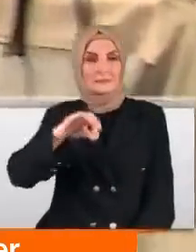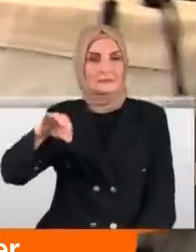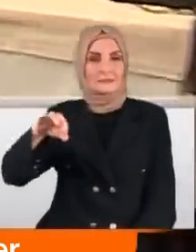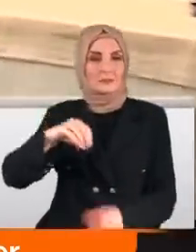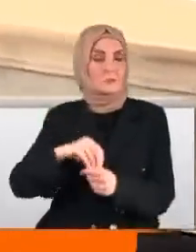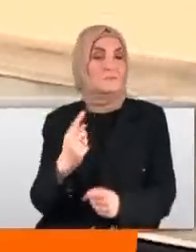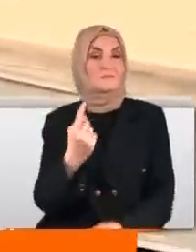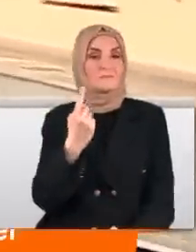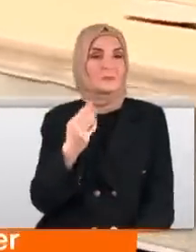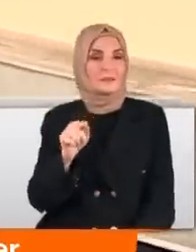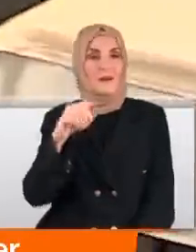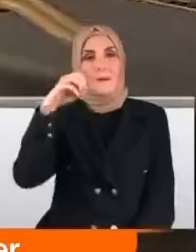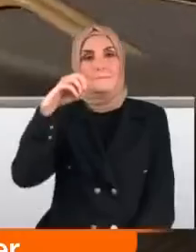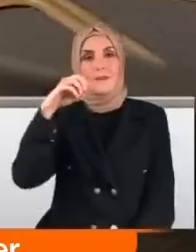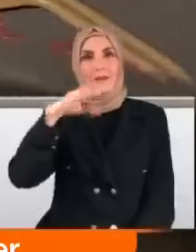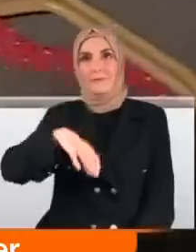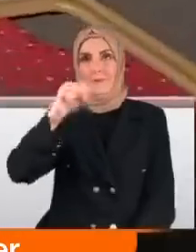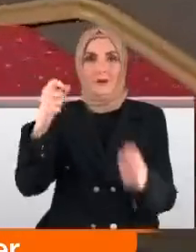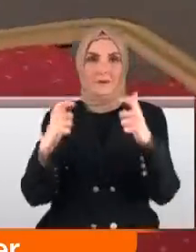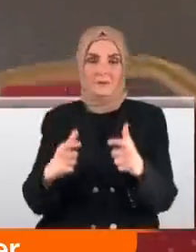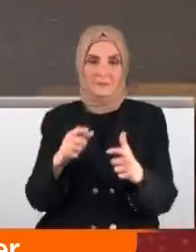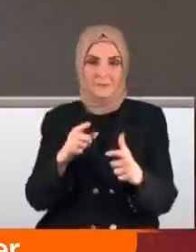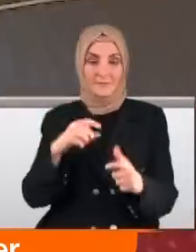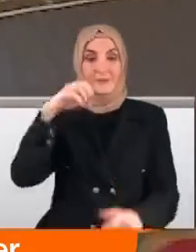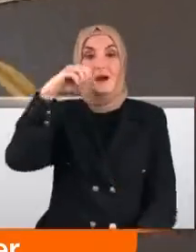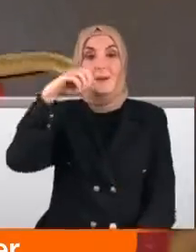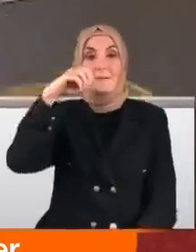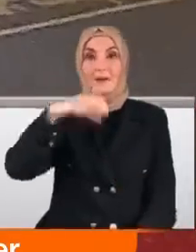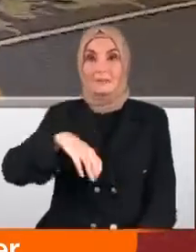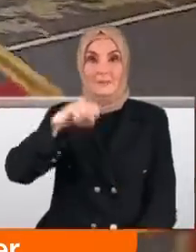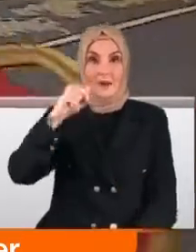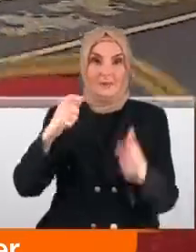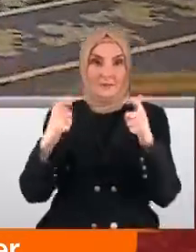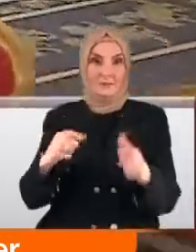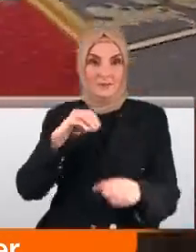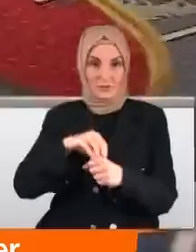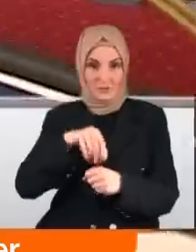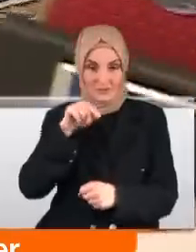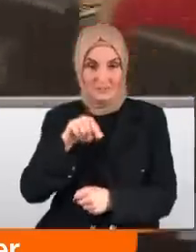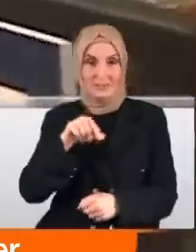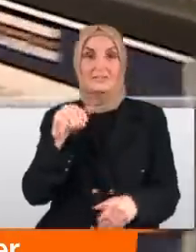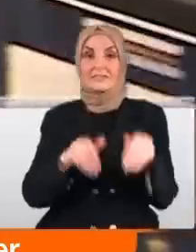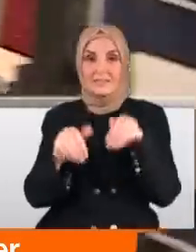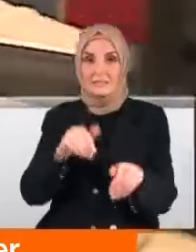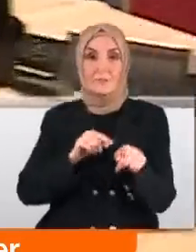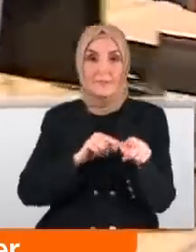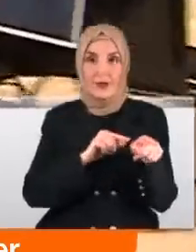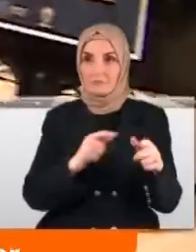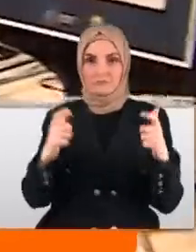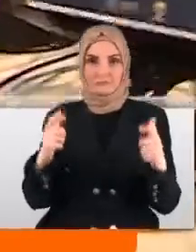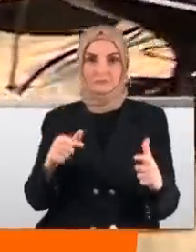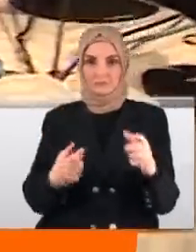kuşkusuz AK Parti Genel Merkezi olacak. İşte AK Parti Genel Merkezi'nin içerisine kurulan seçim takip karargahı burada. 81 il